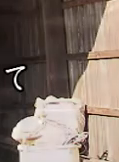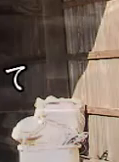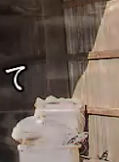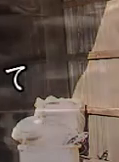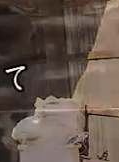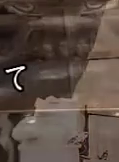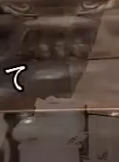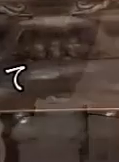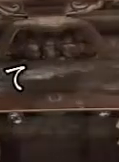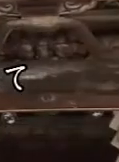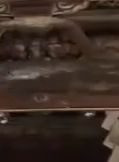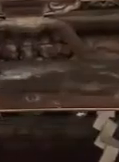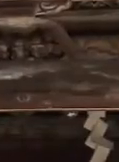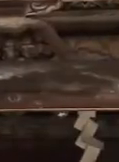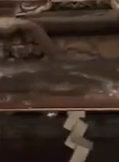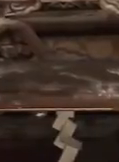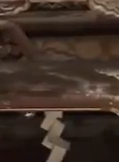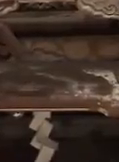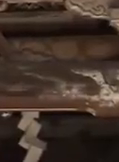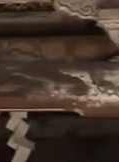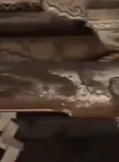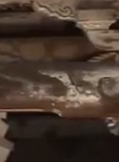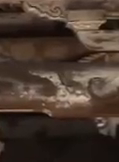したと言われています。